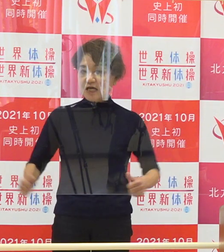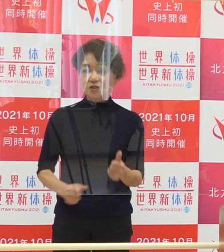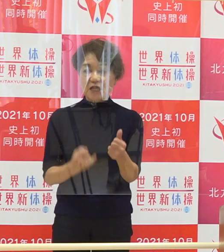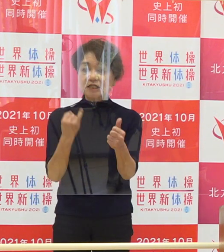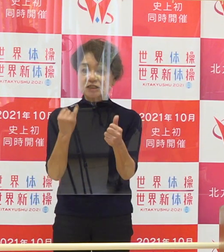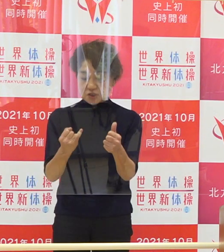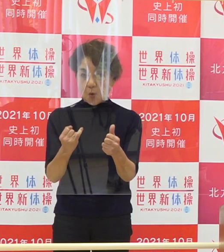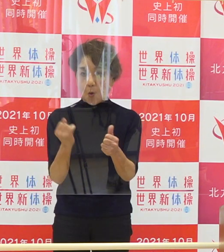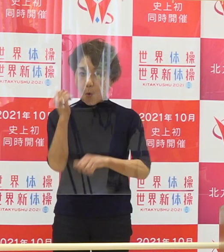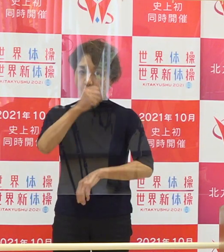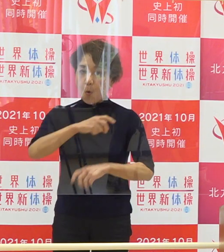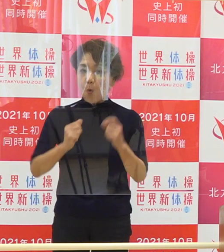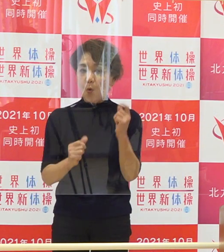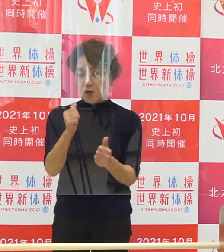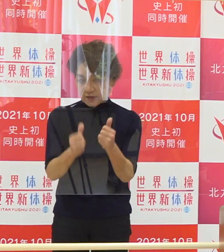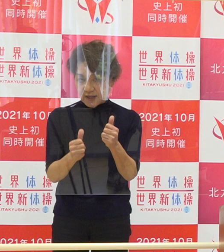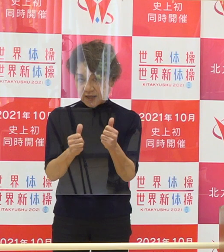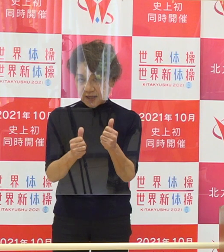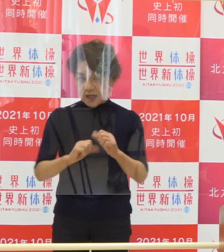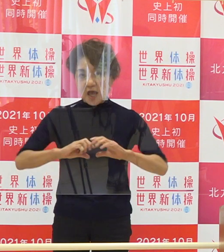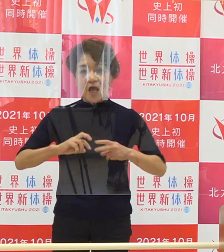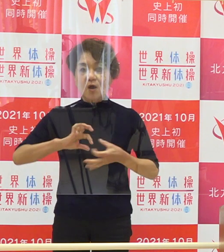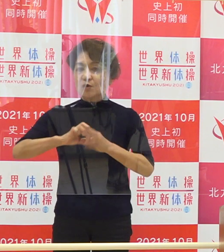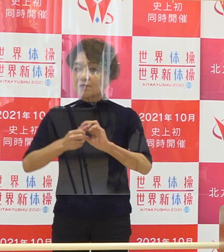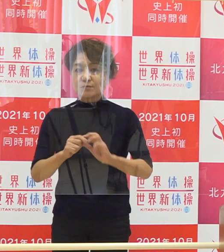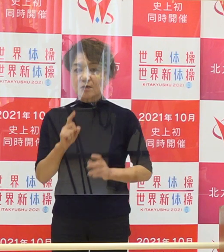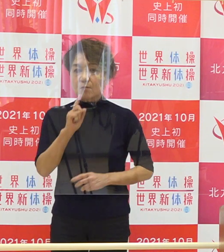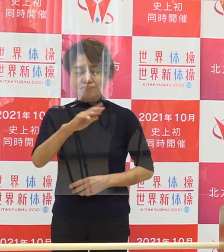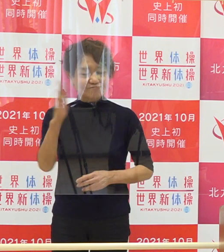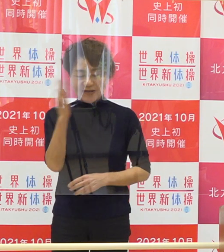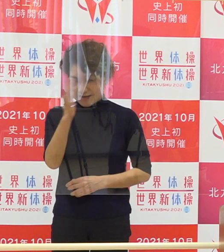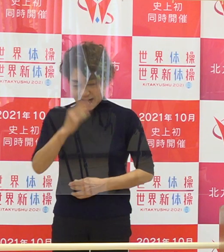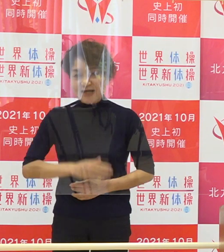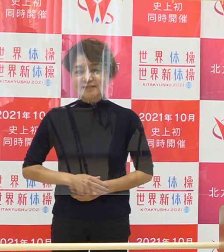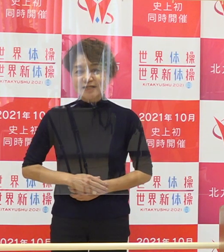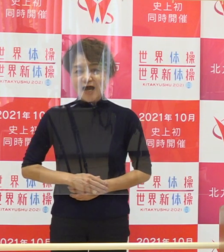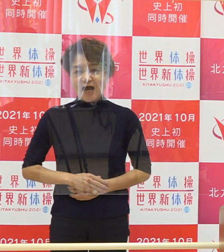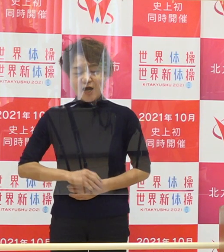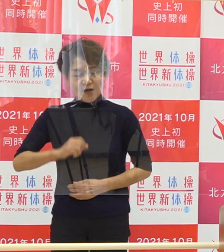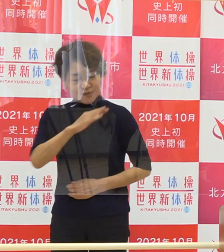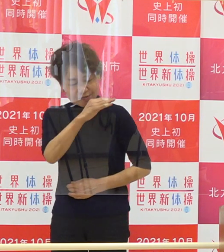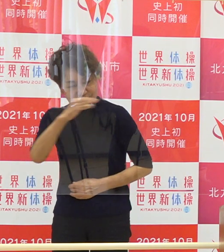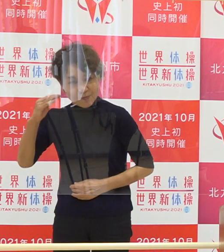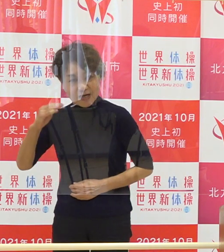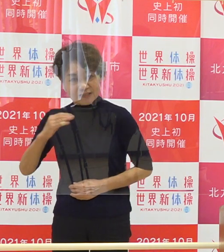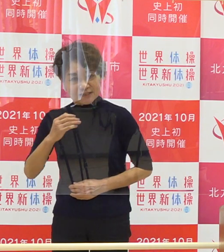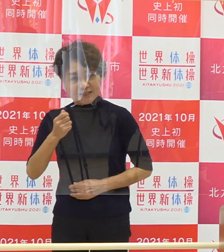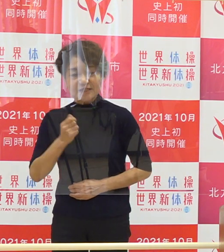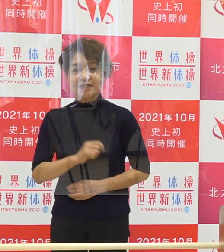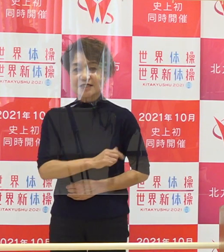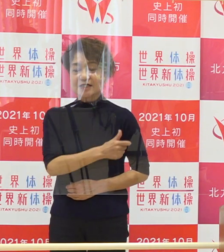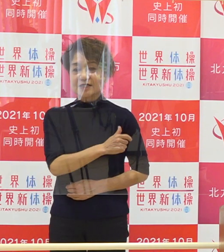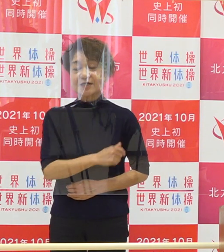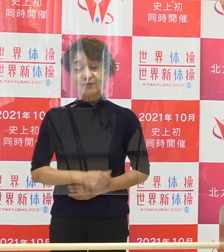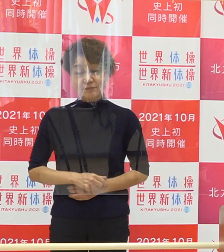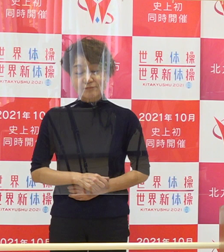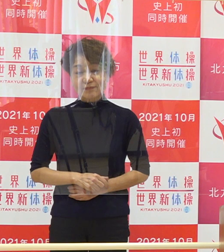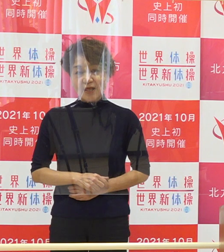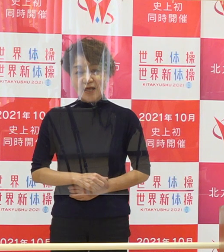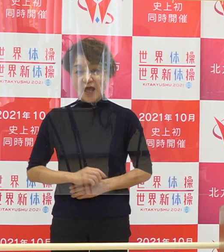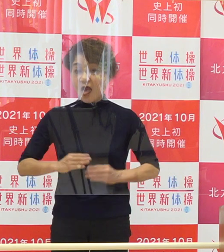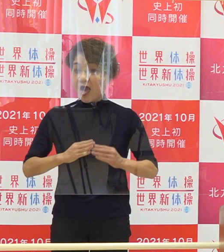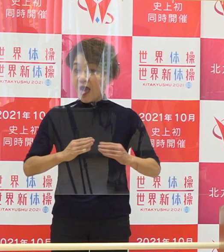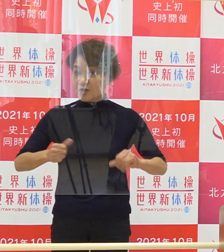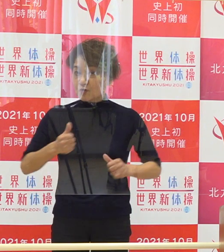選が行われ、オリンピックでは見られなかったアスリートの素晴らしい演技の数々、そして日本勢の奮闘